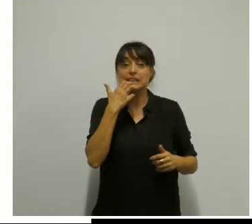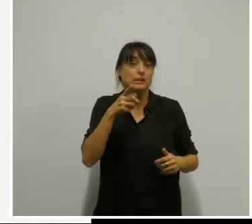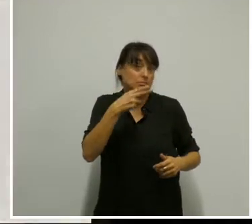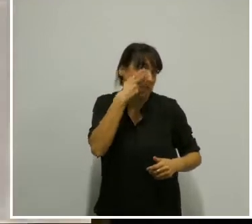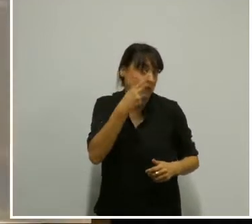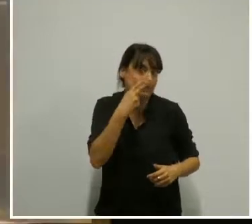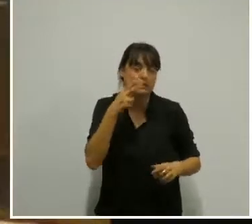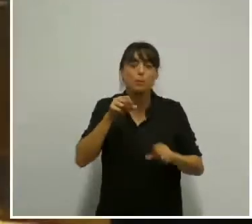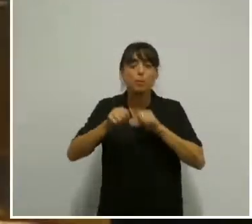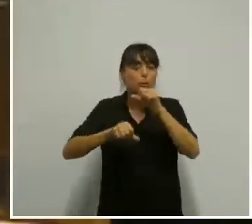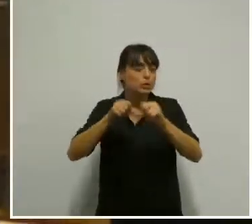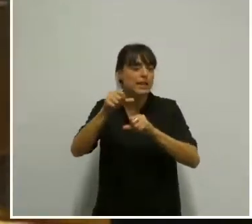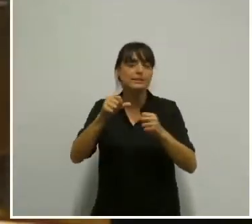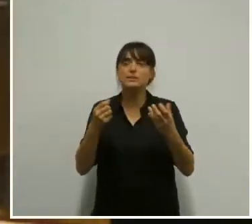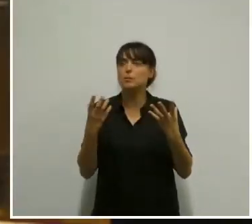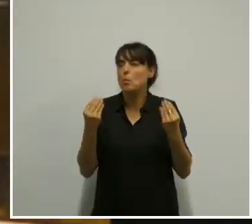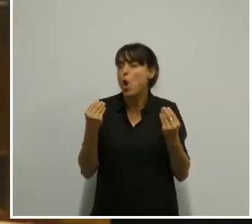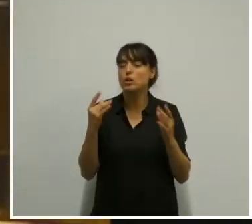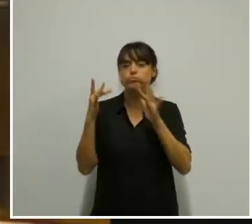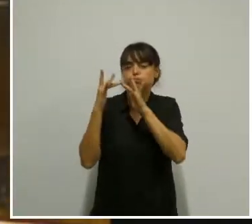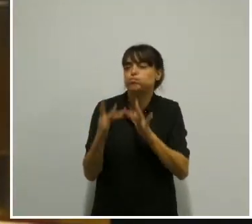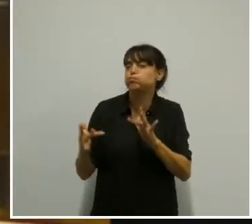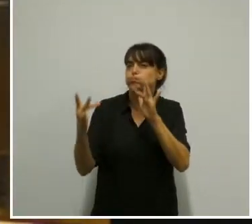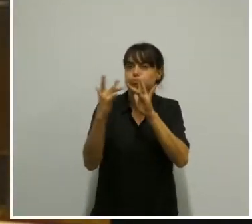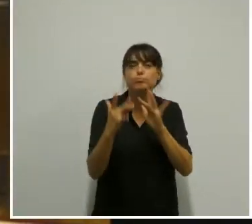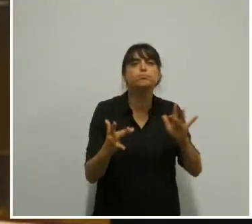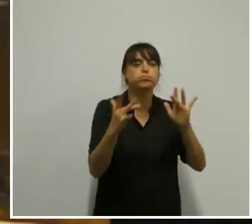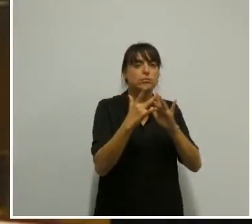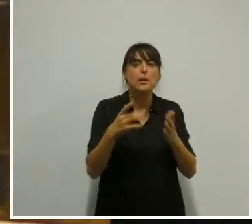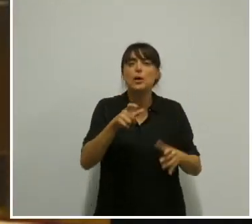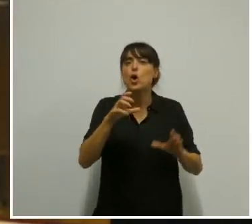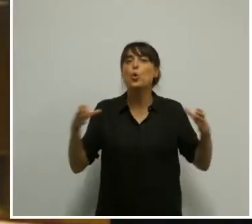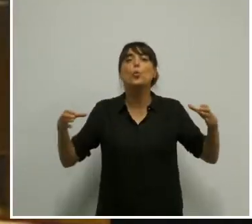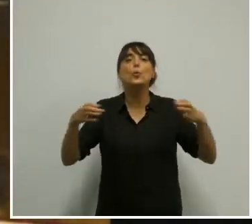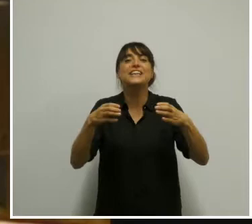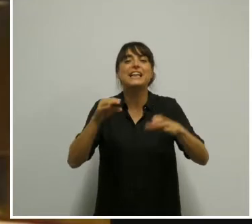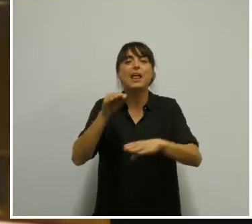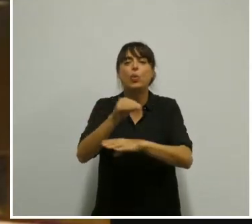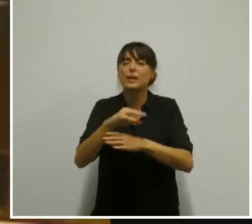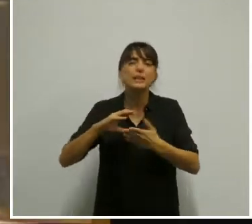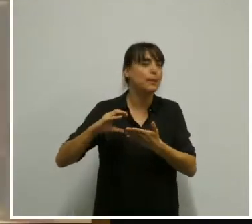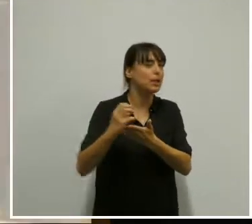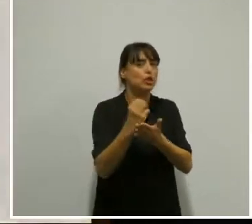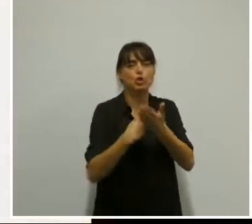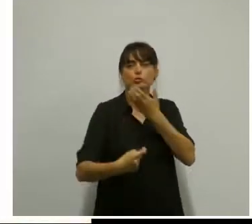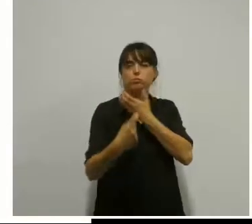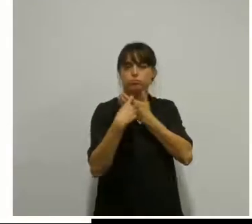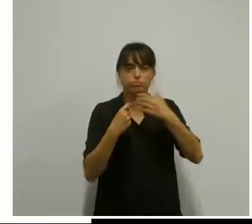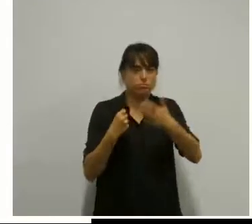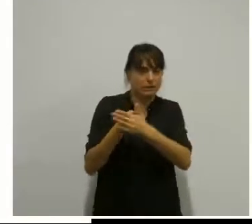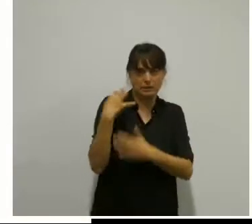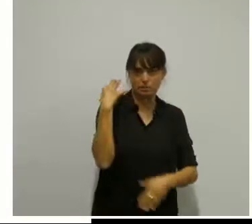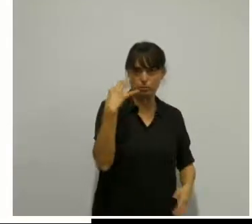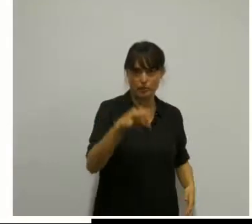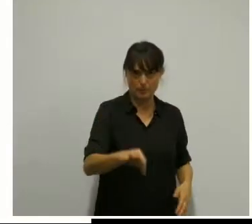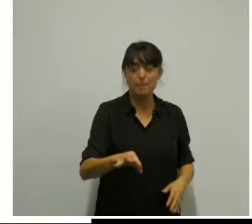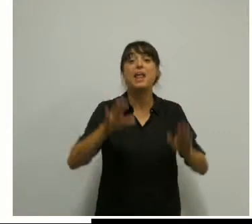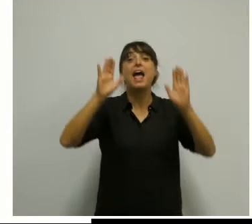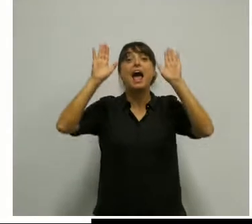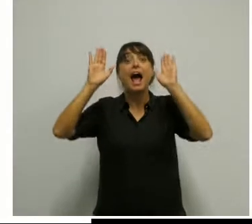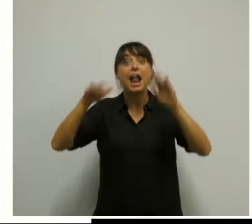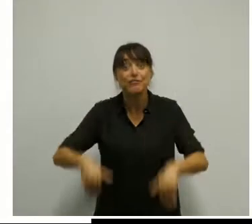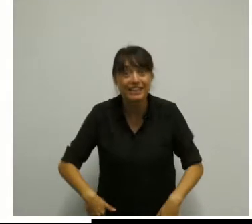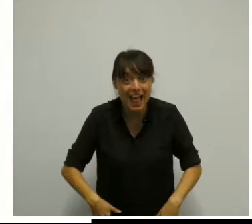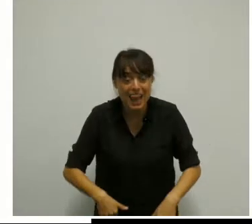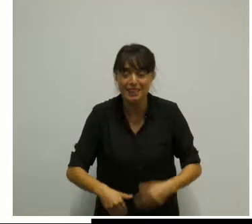un procés molt vivenciat i molt compromès per part de tota la comunitat educativa. Al final vam resultar que vam ser els més votats